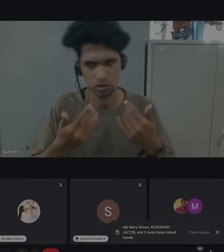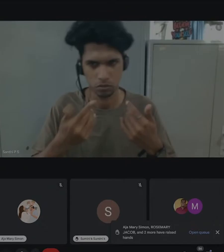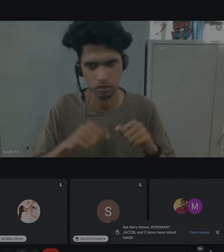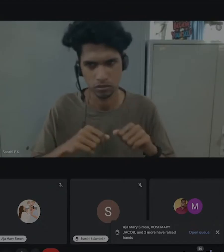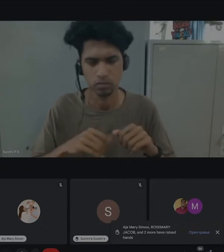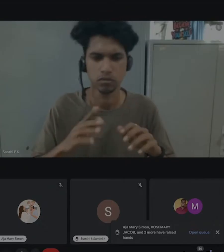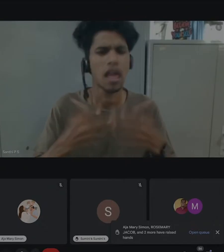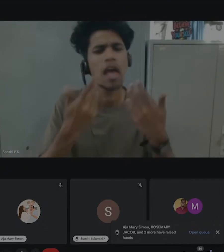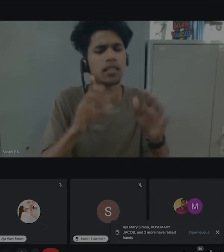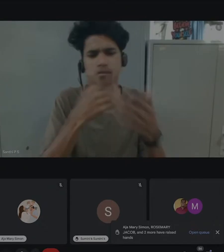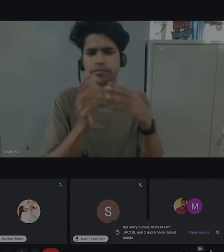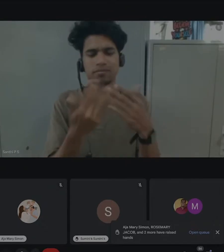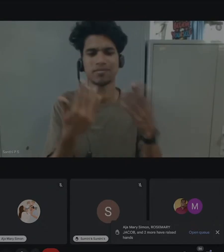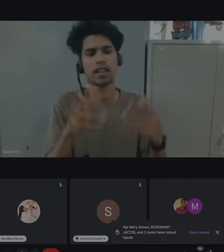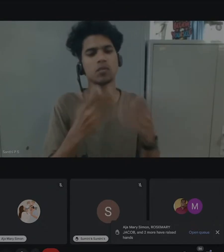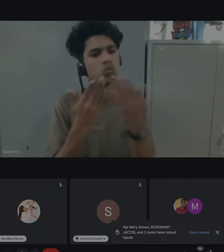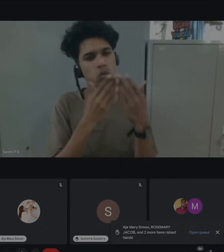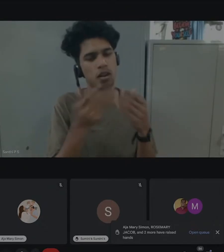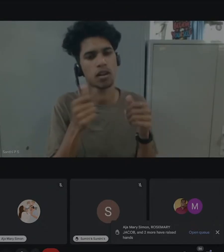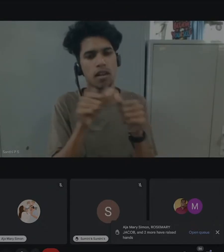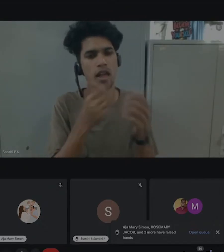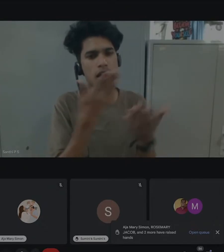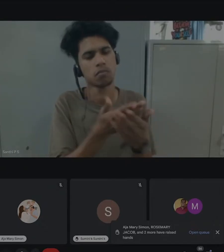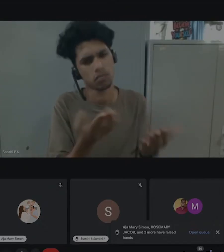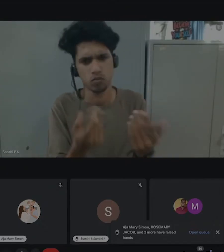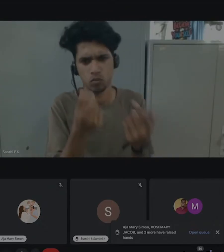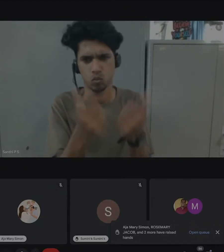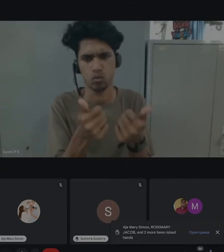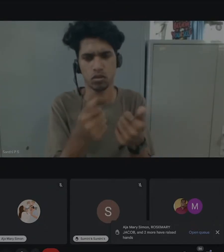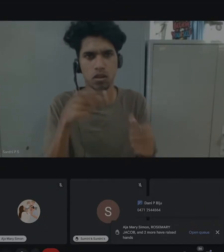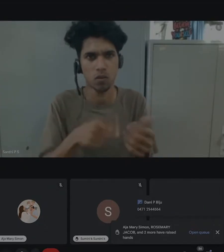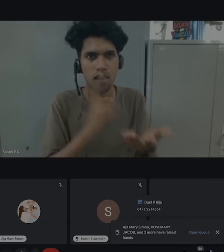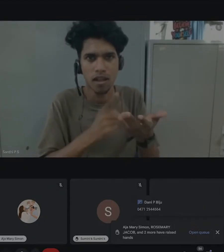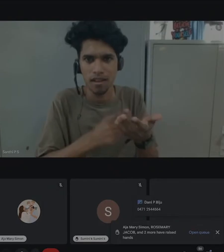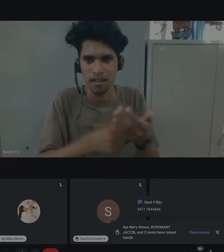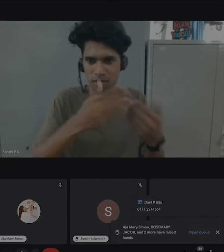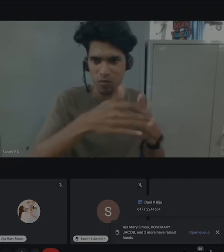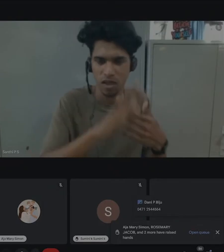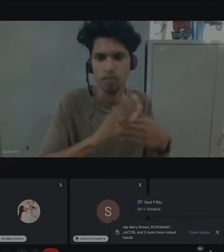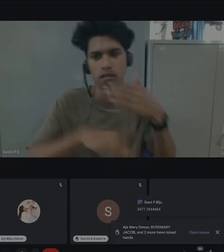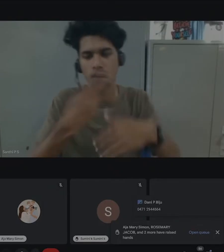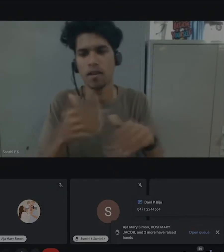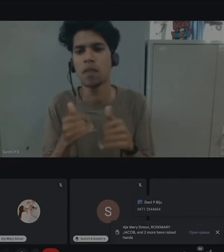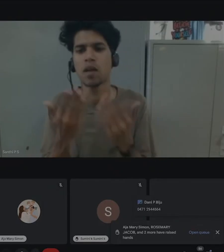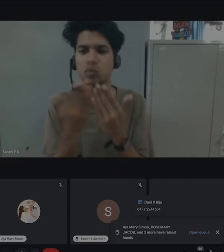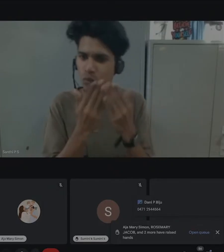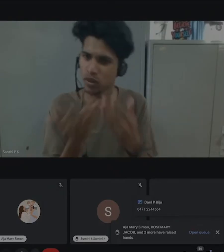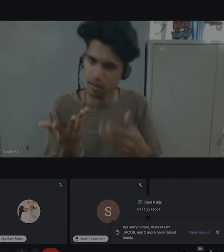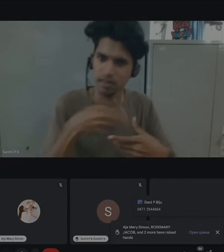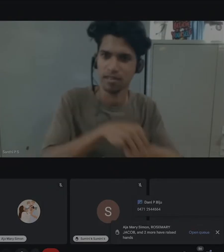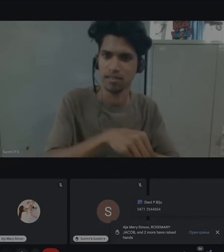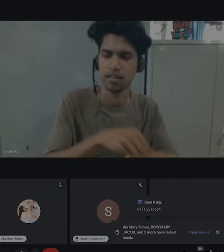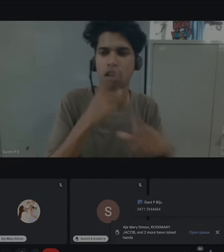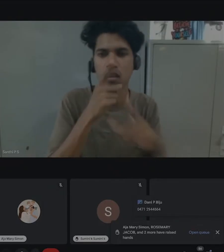അഡ്മിഷൻ എടുത്തോളൂ. എന്നിട്ട് ഇപ്പൊ അംഗൻവാടി പോകുന്നുണ്ട്, അത് പതുക്കെ ഒരു പ്ലേ സ്കൂളിലോട്ട് അഡ്മിഷൻ എടുക്കുക. അത് കഴിഞ്ഞ് അടുത്ത വർഷം ആകുമ്പോഴത്തേക്കും നിങ്ങൾക്ക്